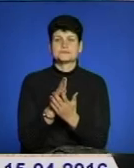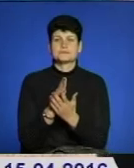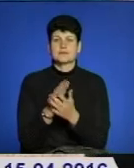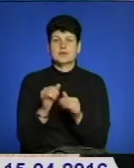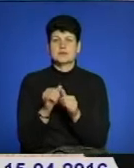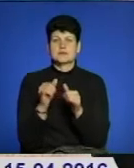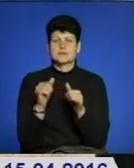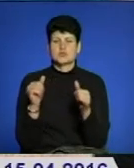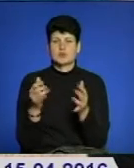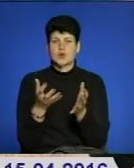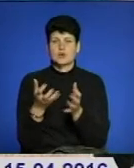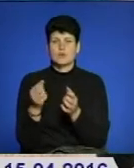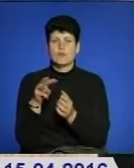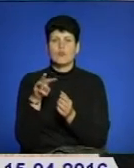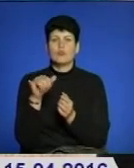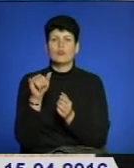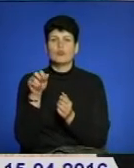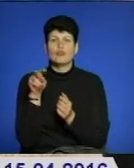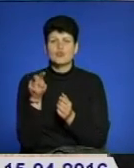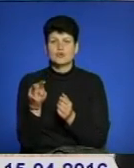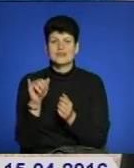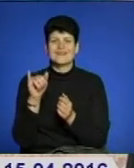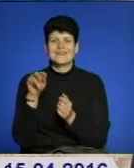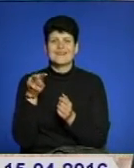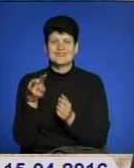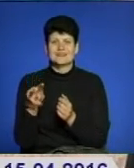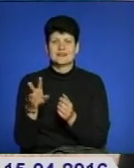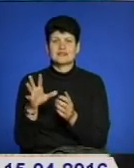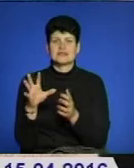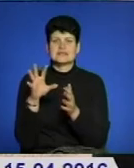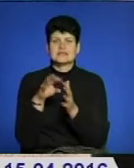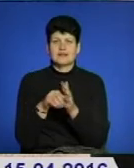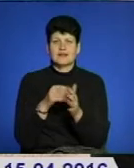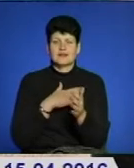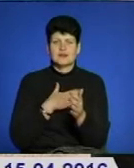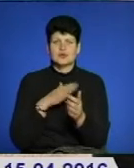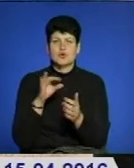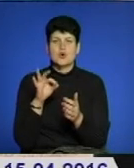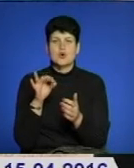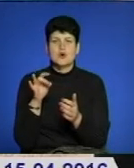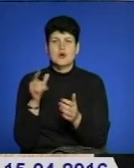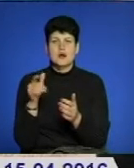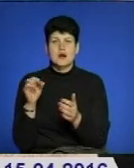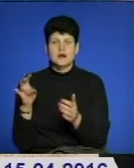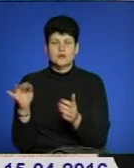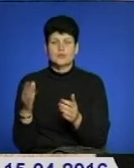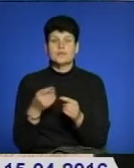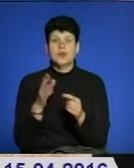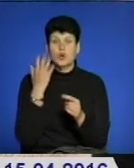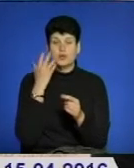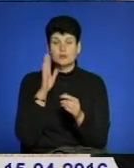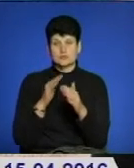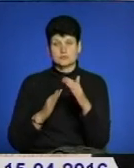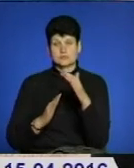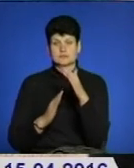нарощення концентрації мулу певного активного ілу, який поїдає нашу органіку, продукти життєдіяльності людей. Коли буде